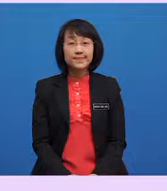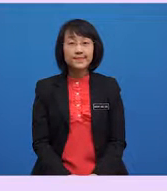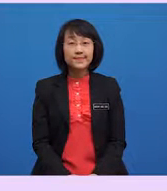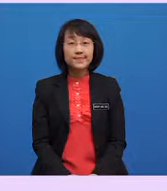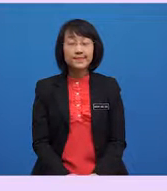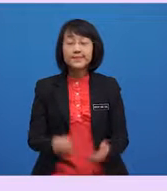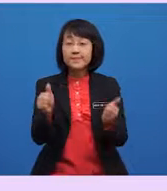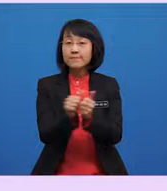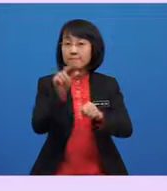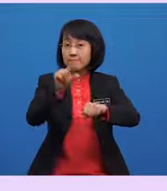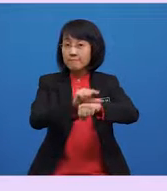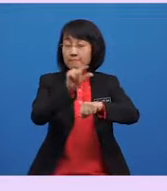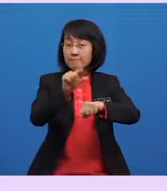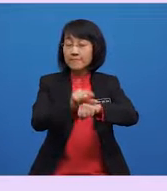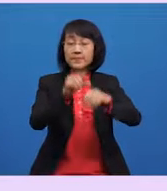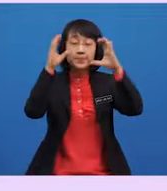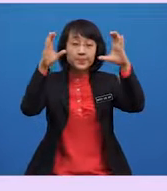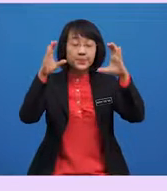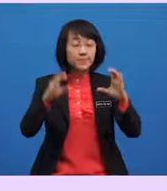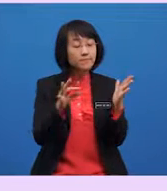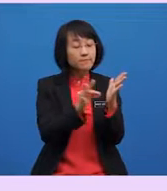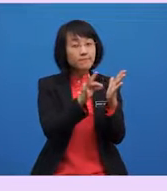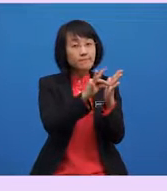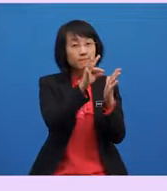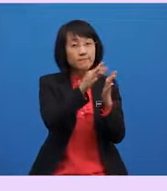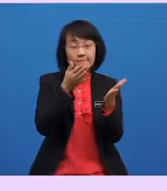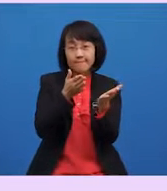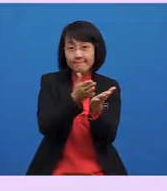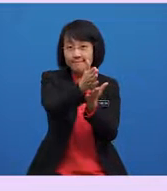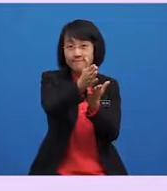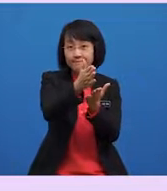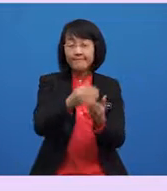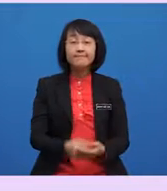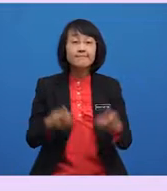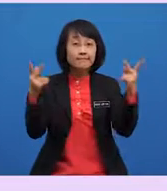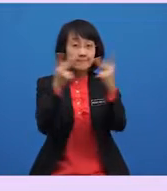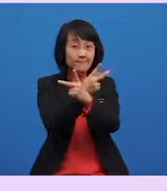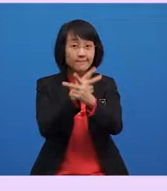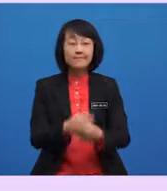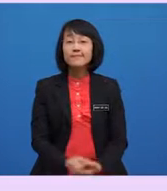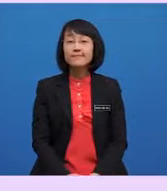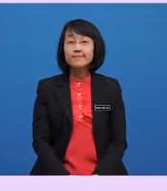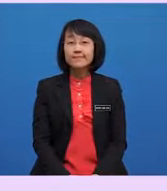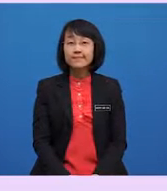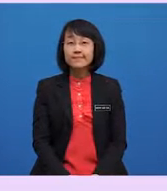Dengan menggunakan kaedah pengiraan terus secara darab,